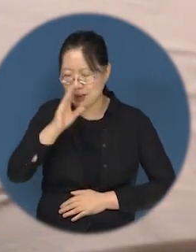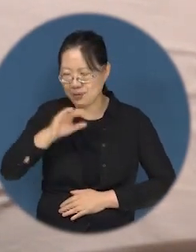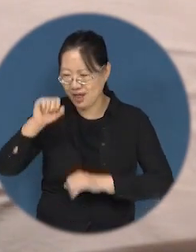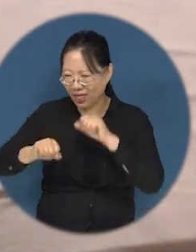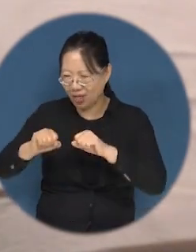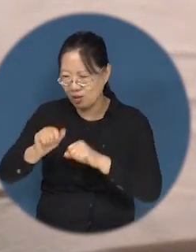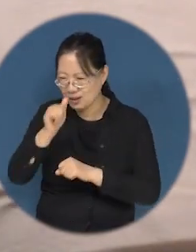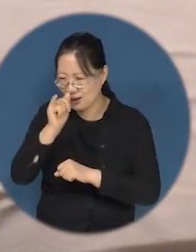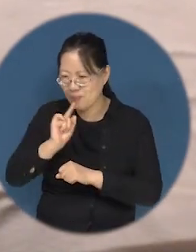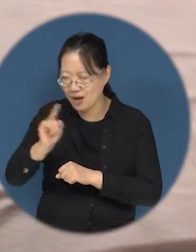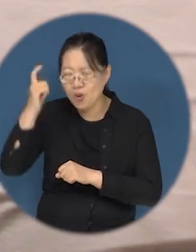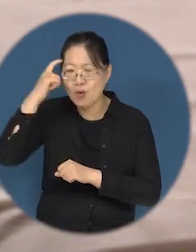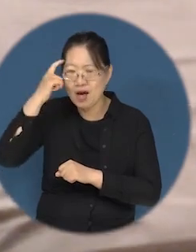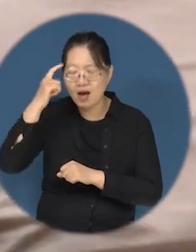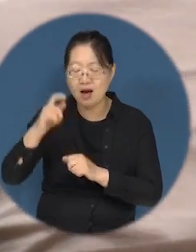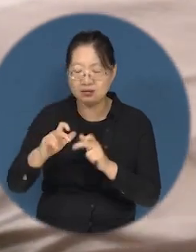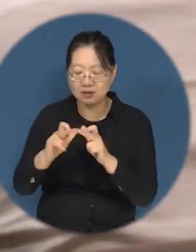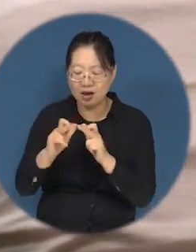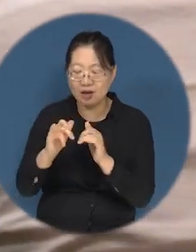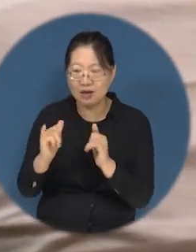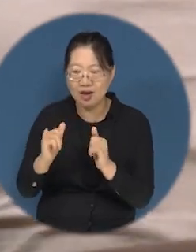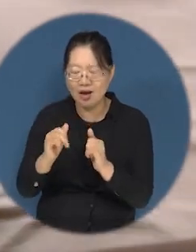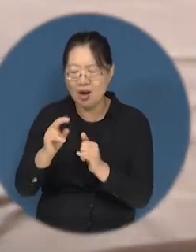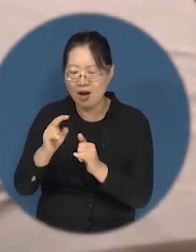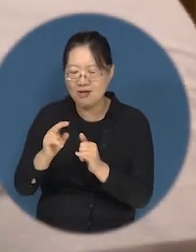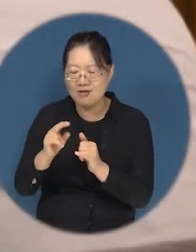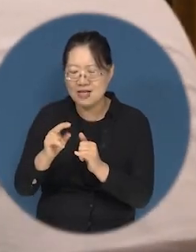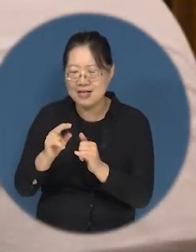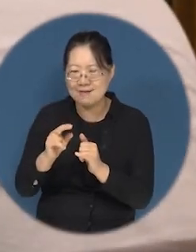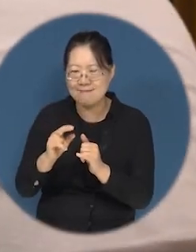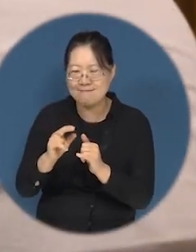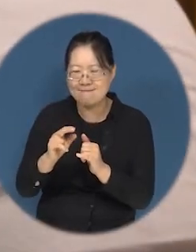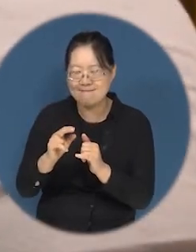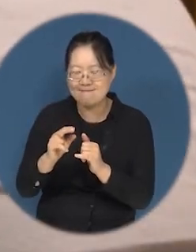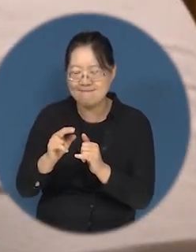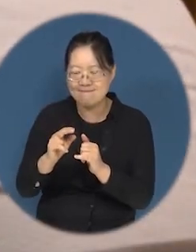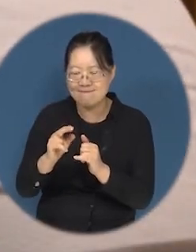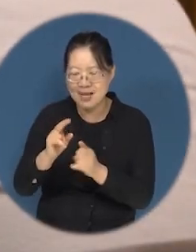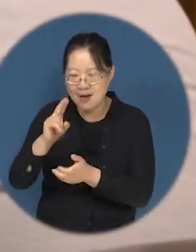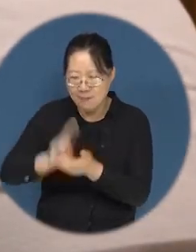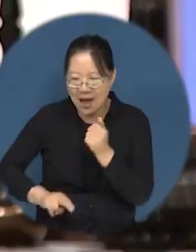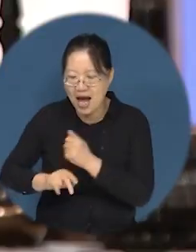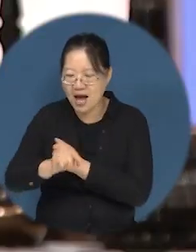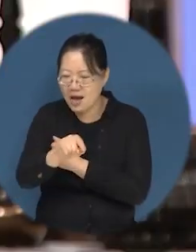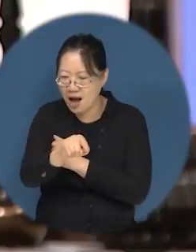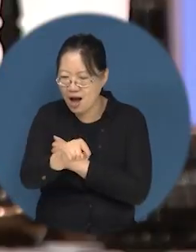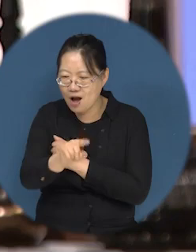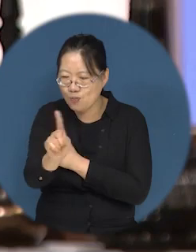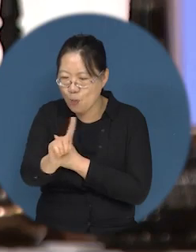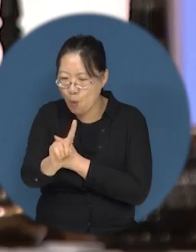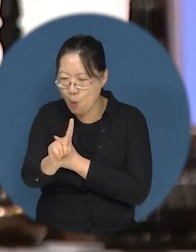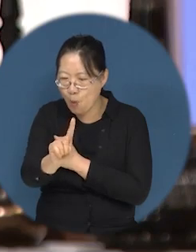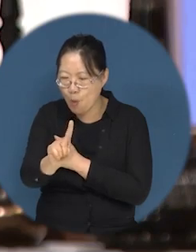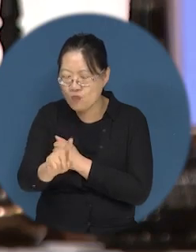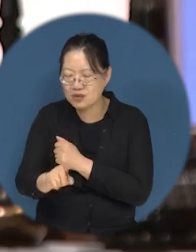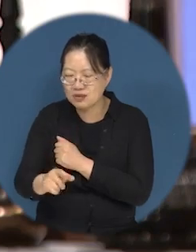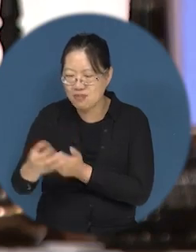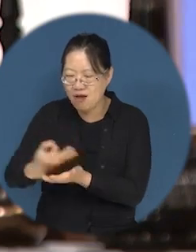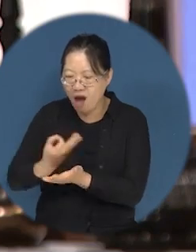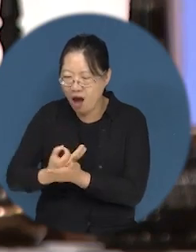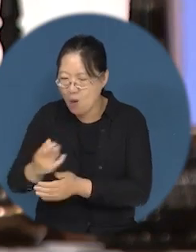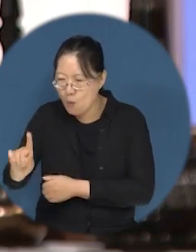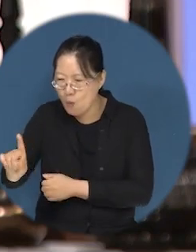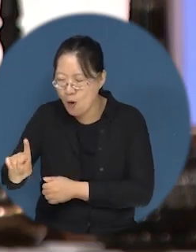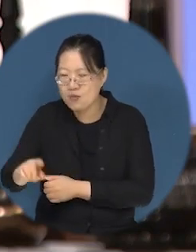한다고. 나쁜 짓? 왜냐면 이제 장애인 팔아서 뭘 하려고 하냐. 장애인 팔아서. 네, 그 대놓고 그런 분도 되게 많았어요.